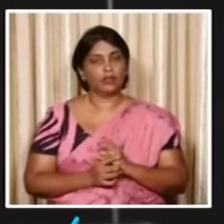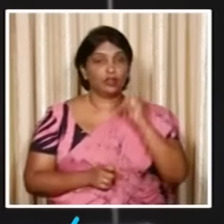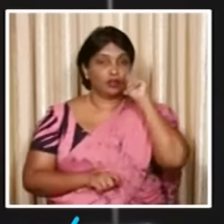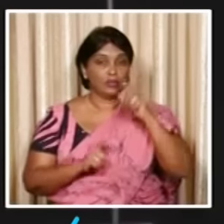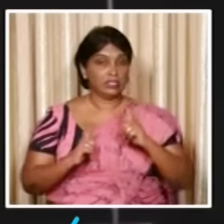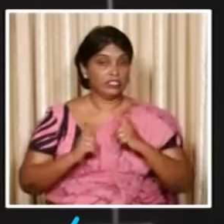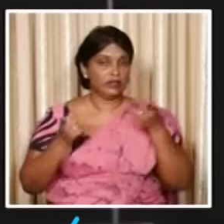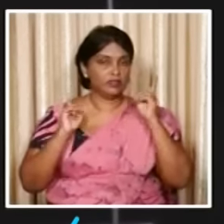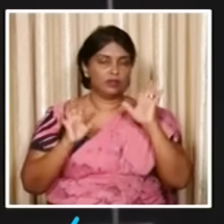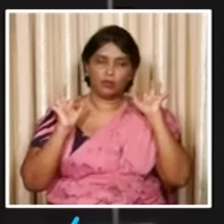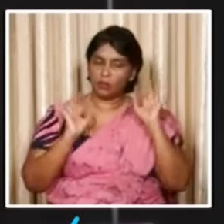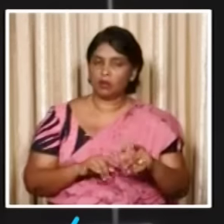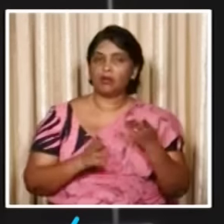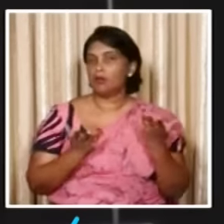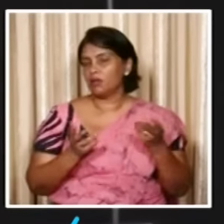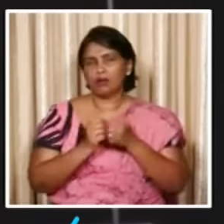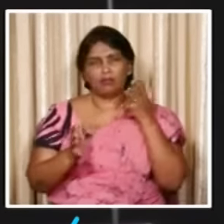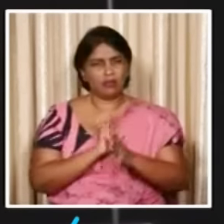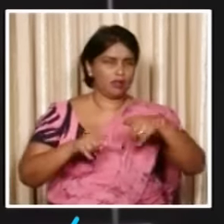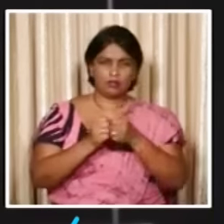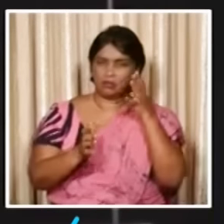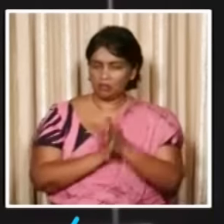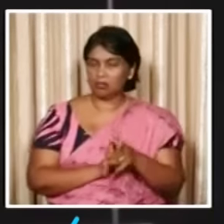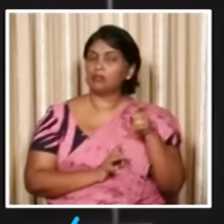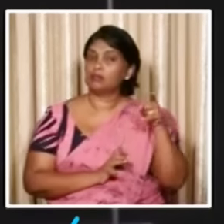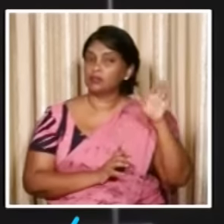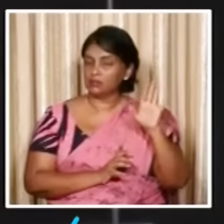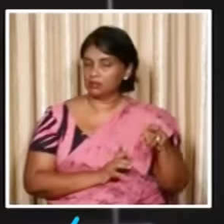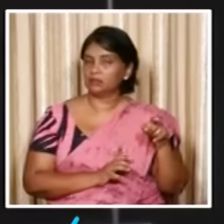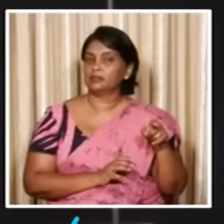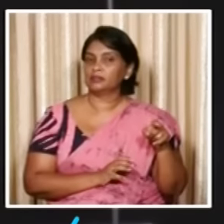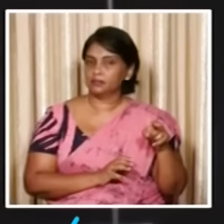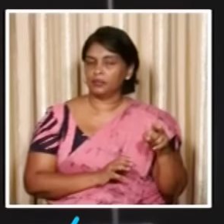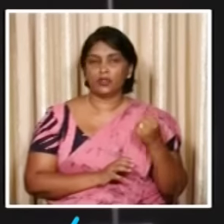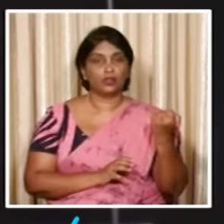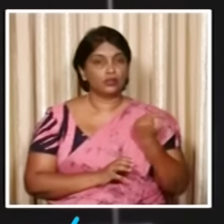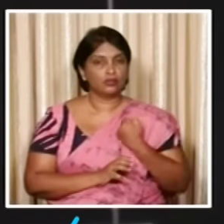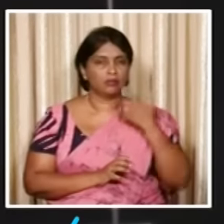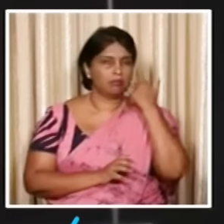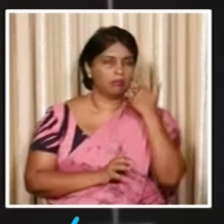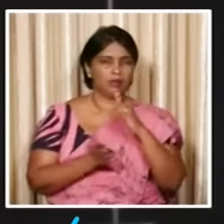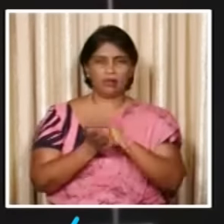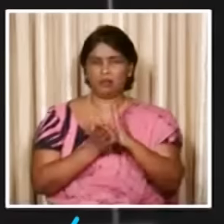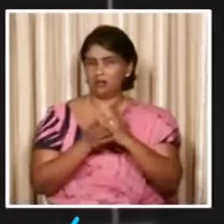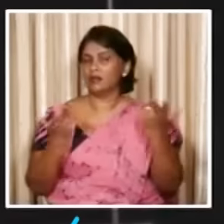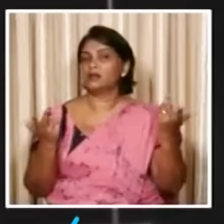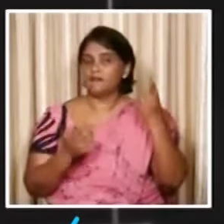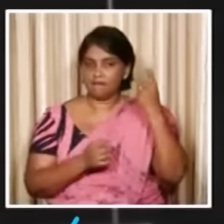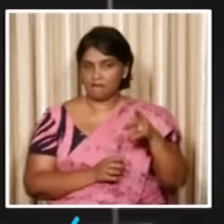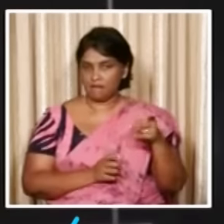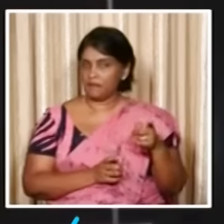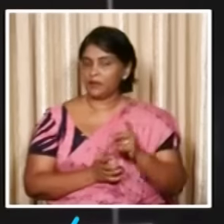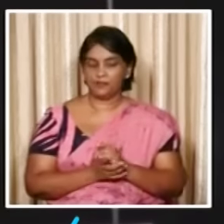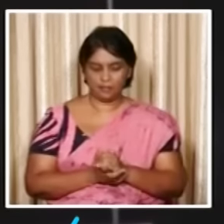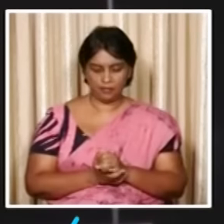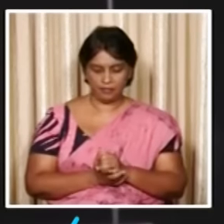ஒருபுறம் இருக்க, உங்களுடைய தவறுகளை மூடி மறைக்க வைத்தியசாலையை மூடி என்பது ஒரு சமுதாயத்தை அழிக்கின்ற செயலாகும். உயிருக்காக போராடுகின்றவர்கள் எத்தனையோ